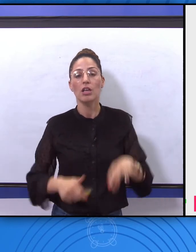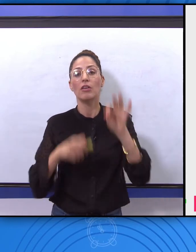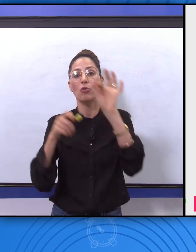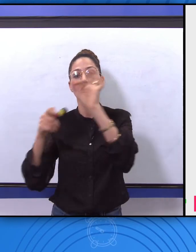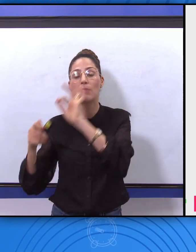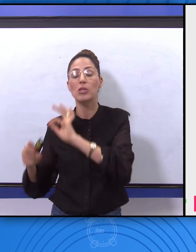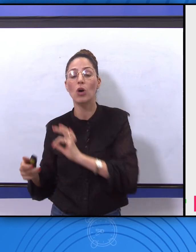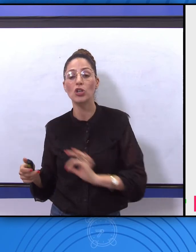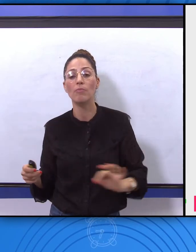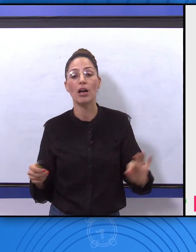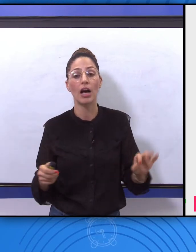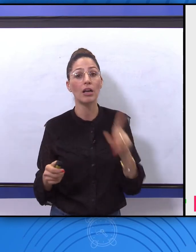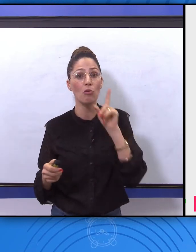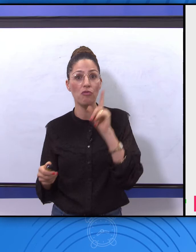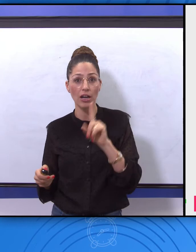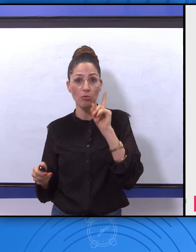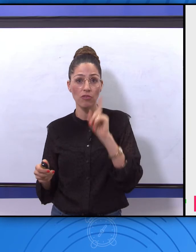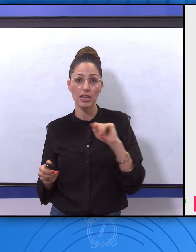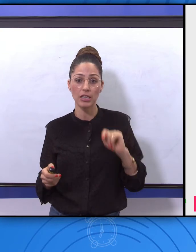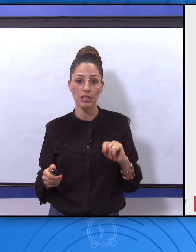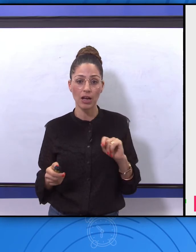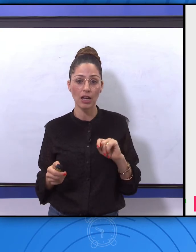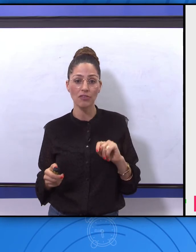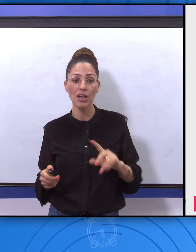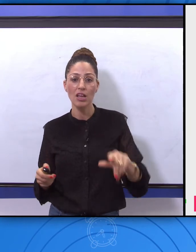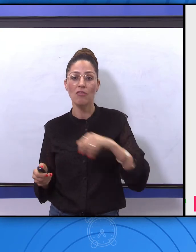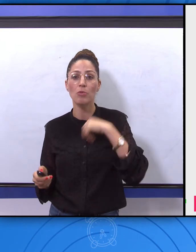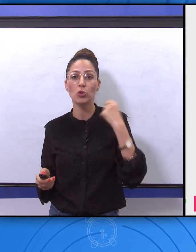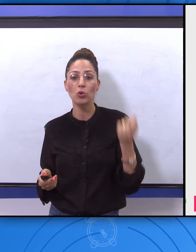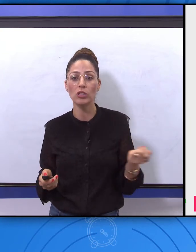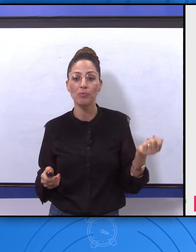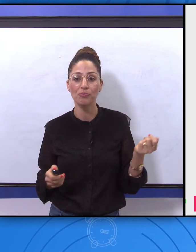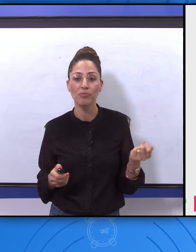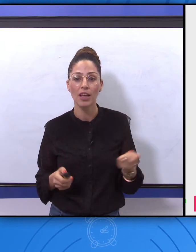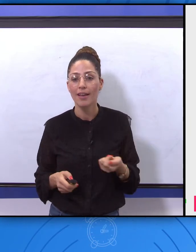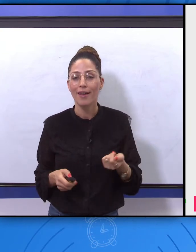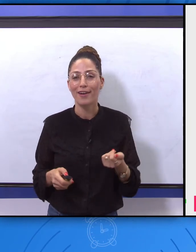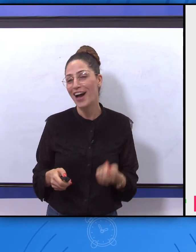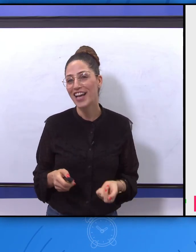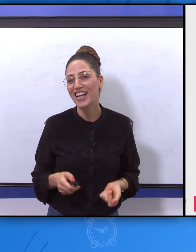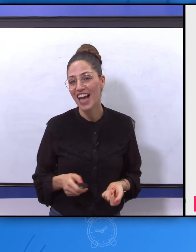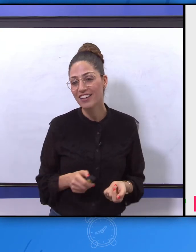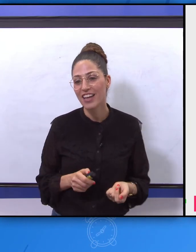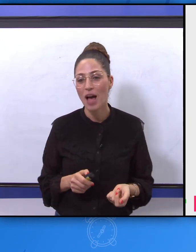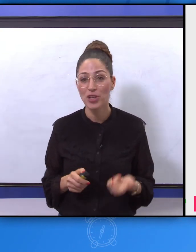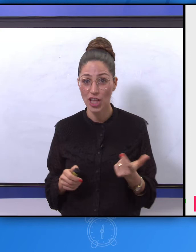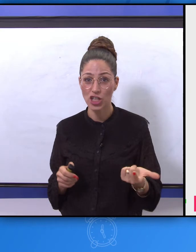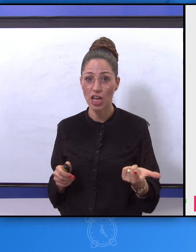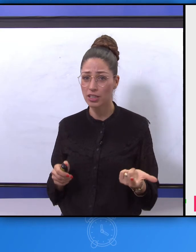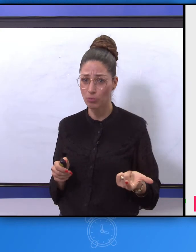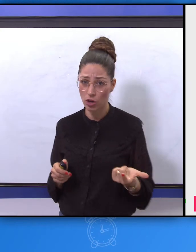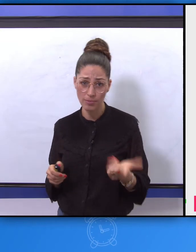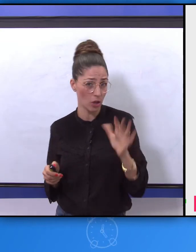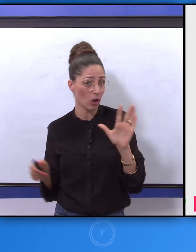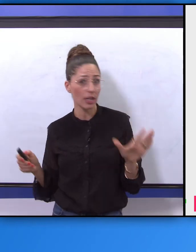צינורות, דפקו אותם בצורה של מעגל, כמובן, כמובן לסרטט מעגל לפני, ומשכו חוטים. כאן הילדה הקטנה